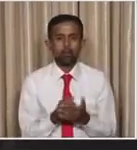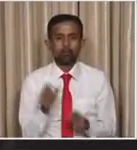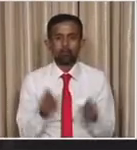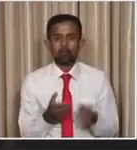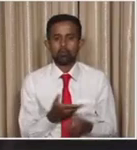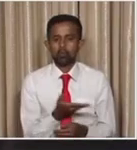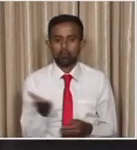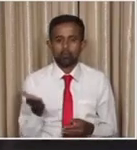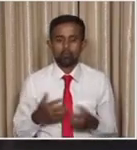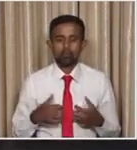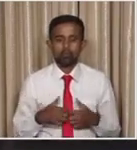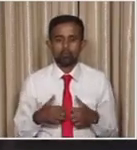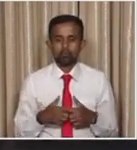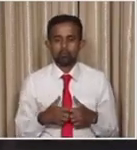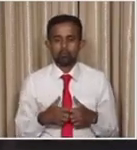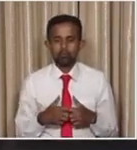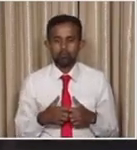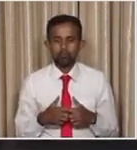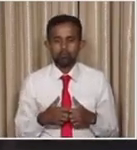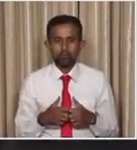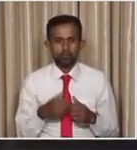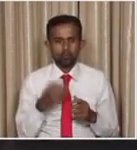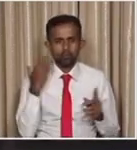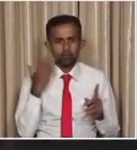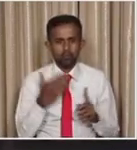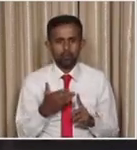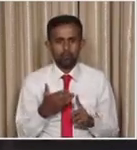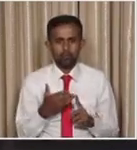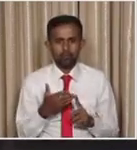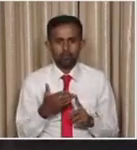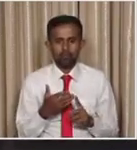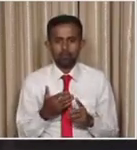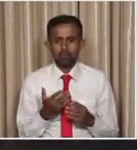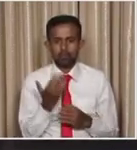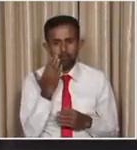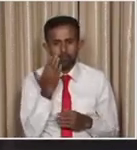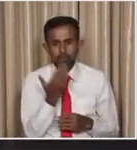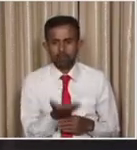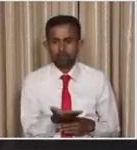මේ අර්බුදය පිළිබඳව පෙනෙන්නේ